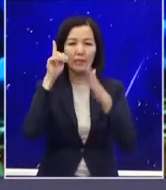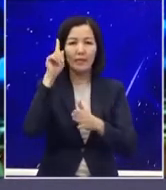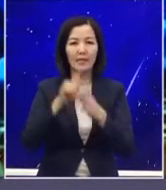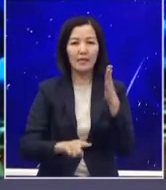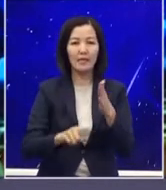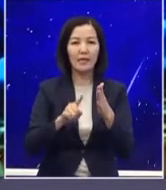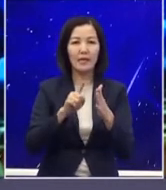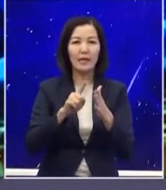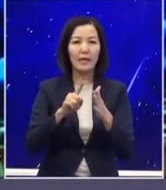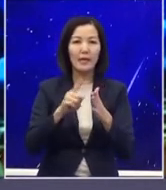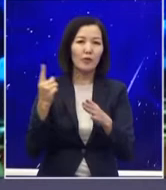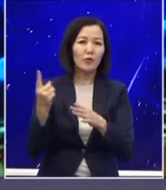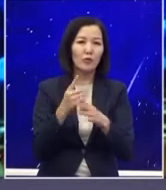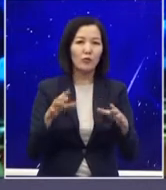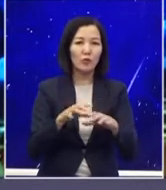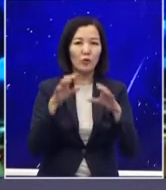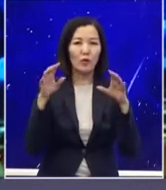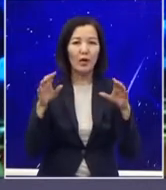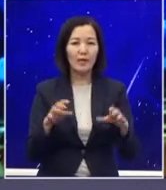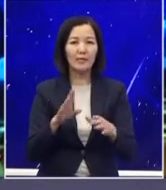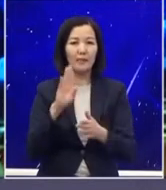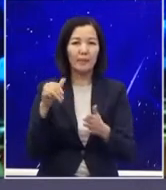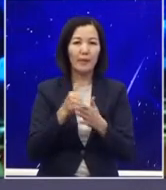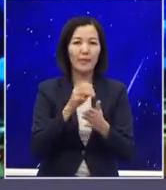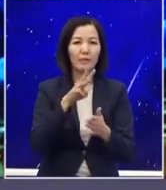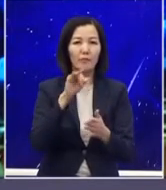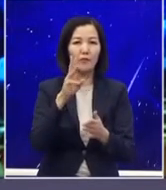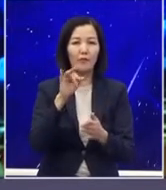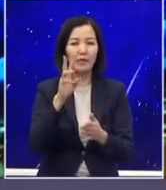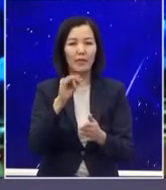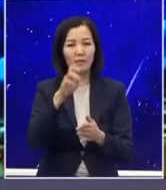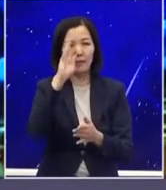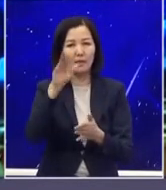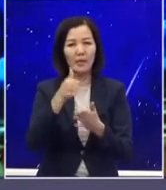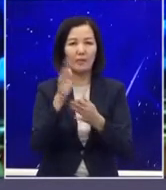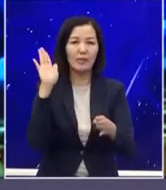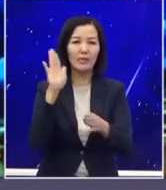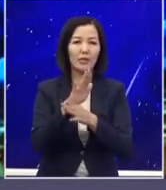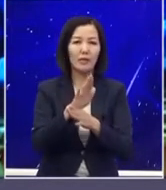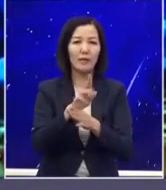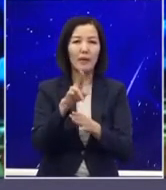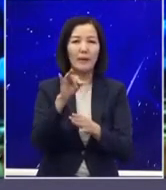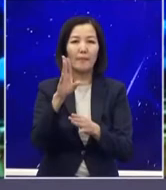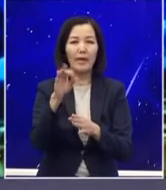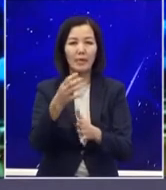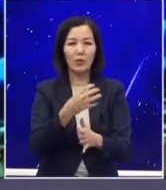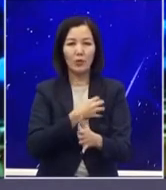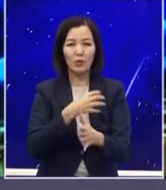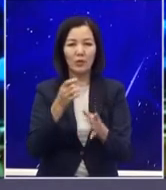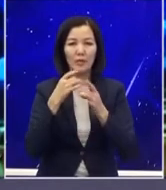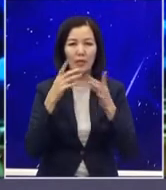бас мүфти Рәтбек Қажы Нысанбайұлына мемлекет басшысының жарлығымен берілген парасат орденін салтанатты түрде